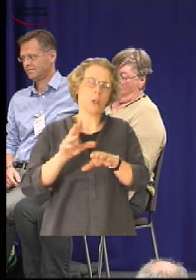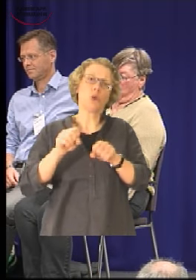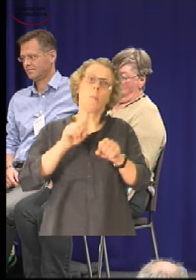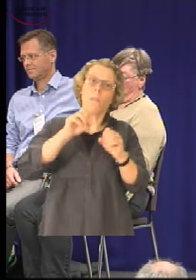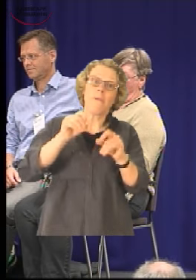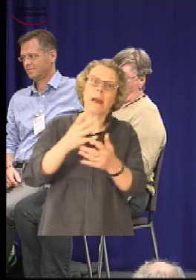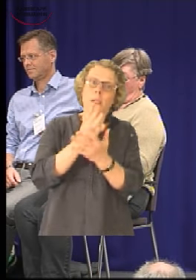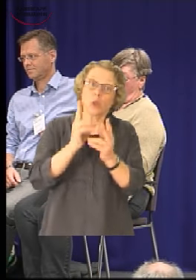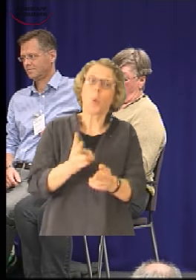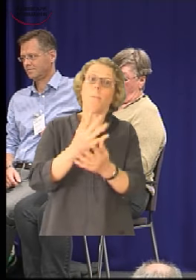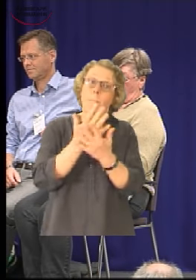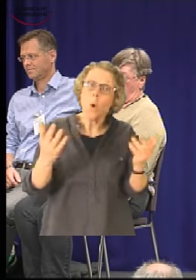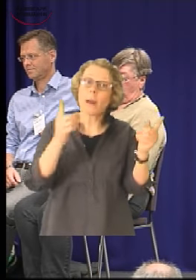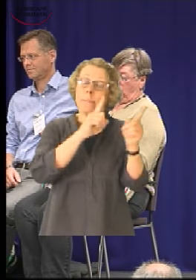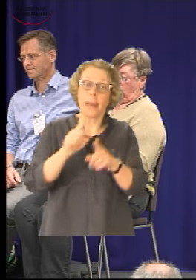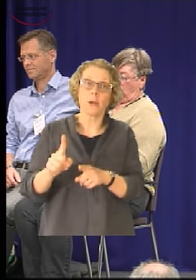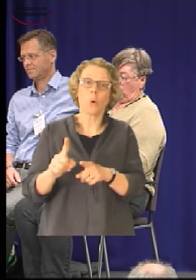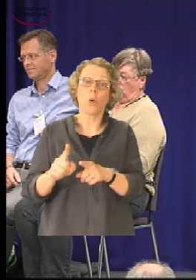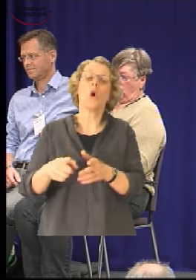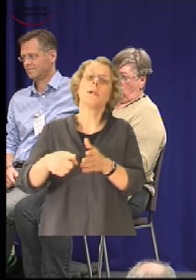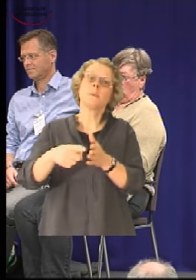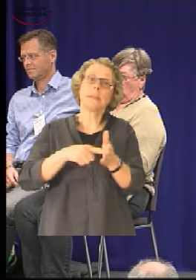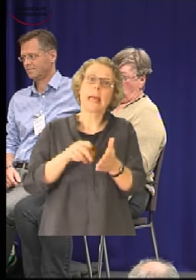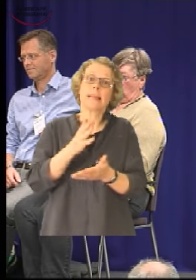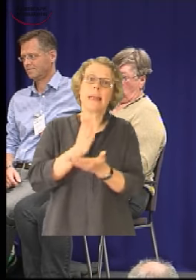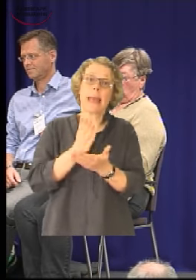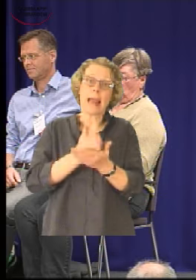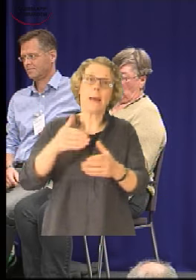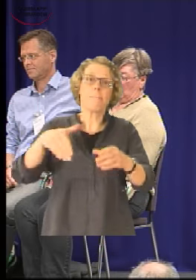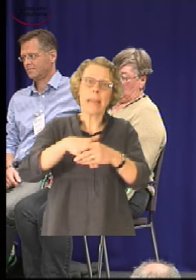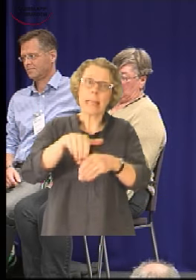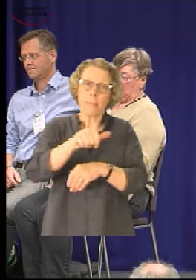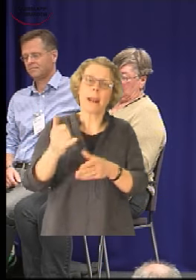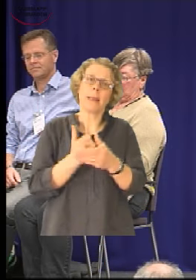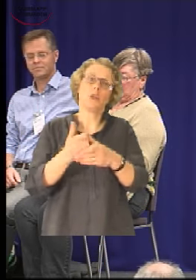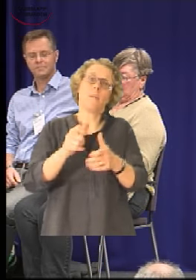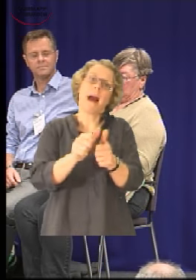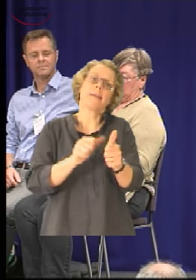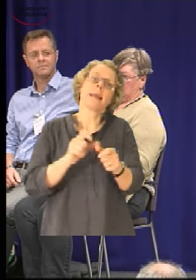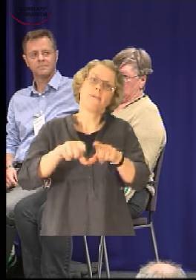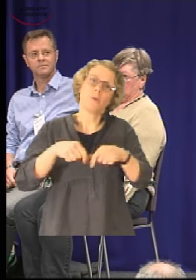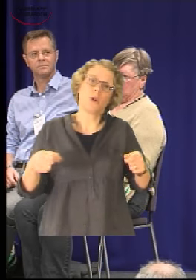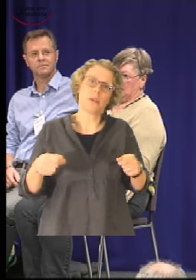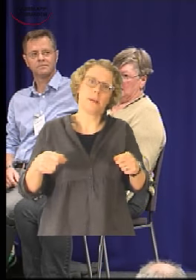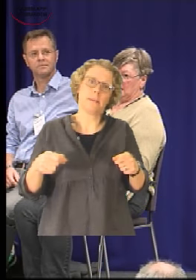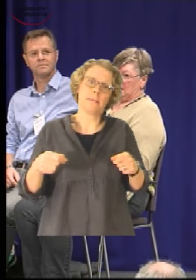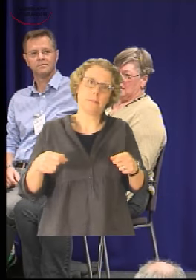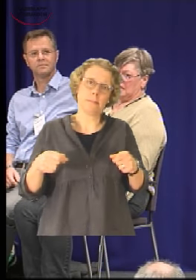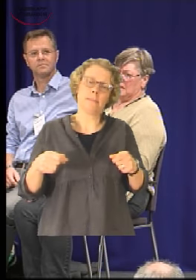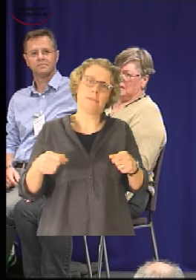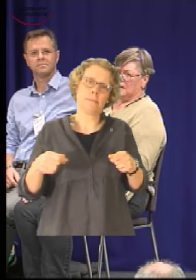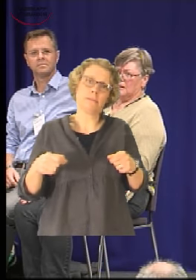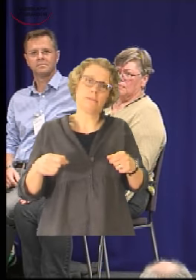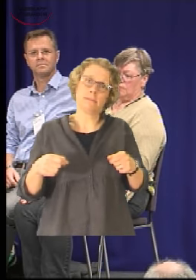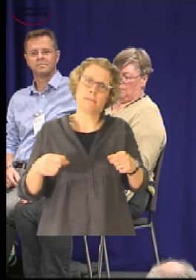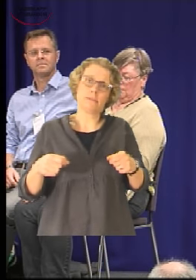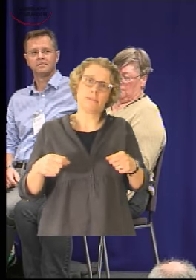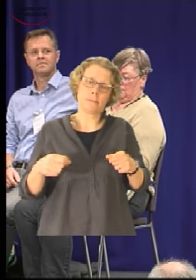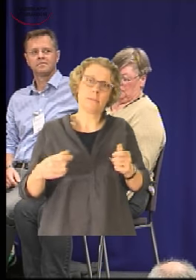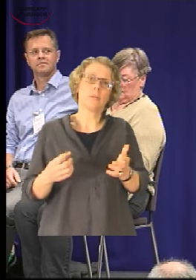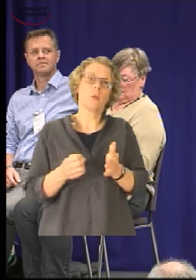de medlemmar som finns i handikappförbunden, i handikappförbundens organisationer, eftersom det för väldigt många